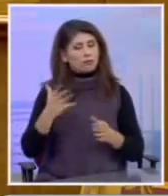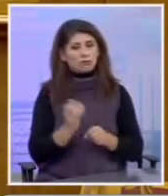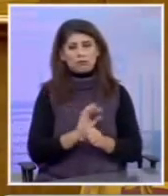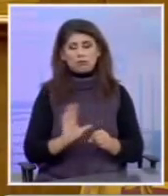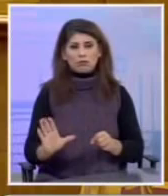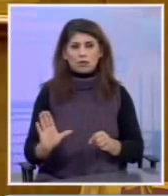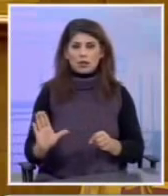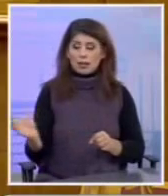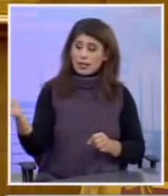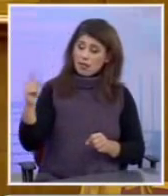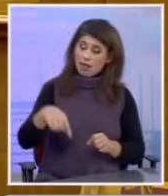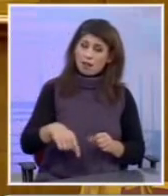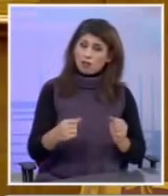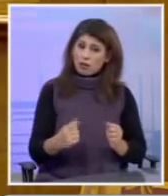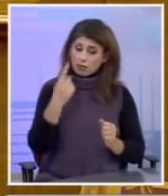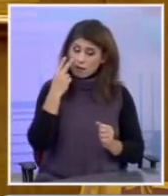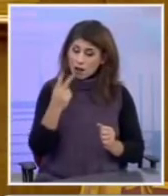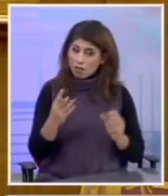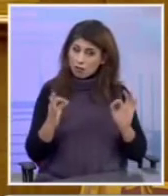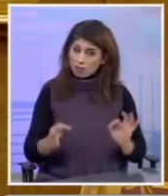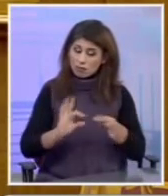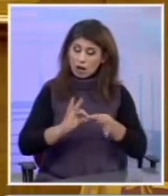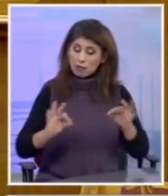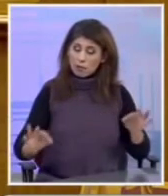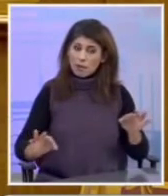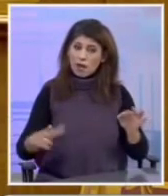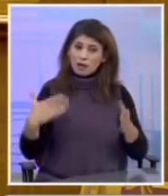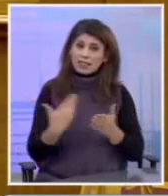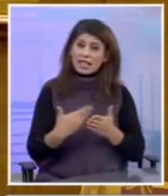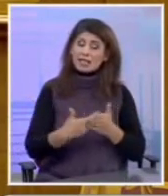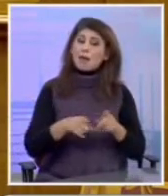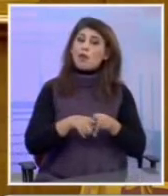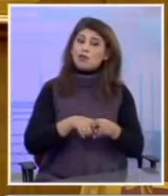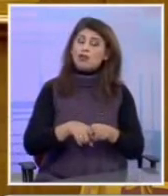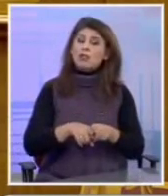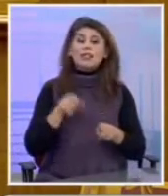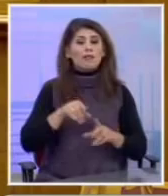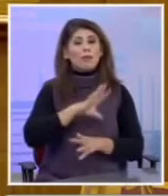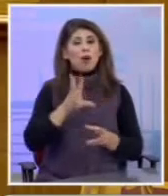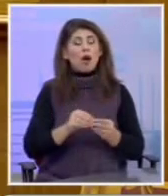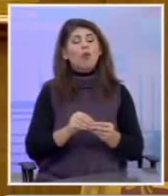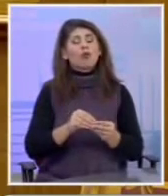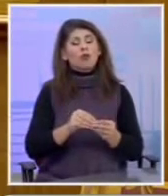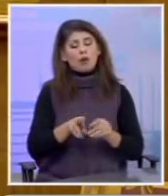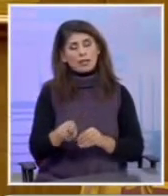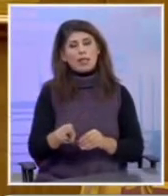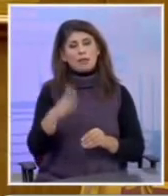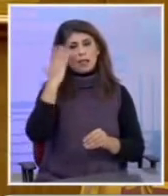Και ελάτε τώρα να δούμε ένα προς ένα τα στοιχεία που αφορούν και τα γεγονότα που αφορούν την ανακεφαλοποίηση.